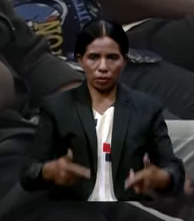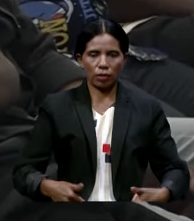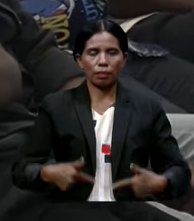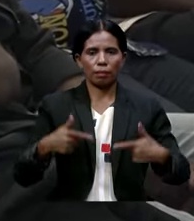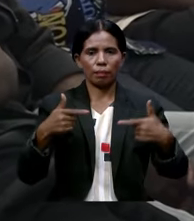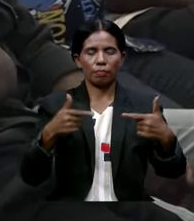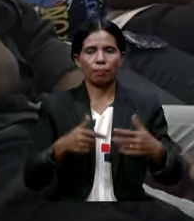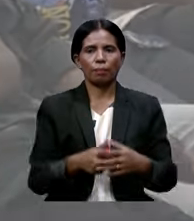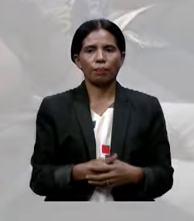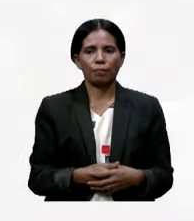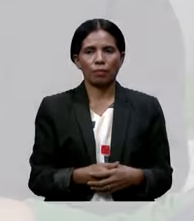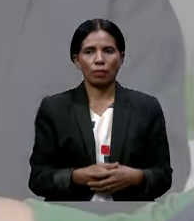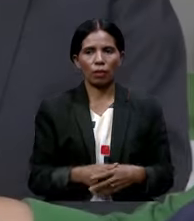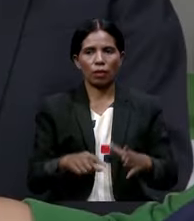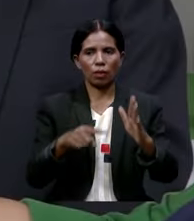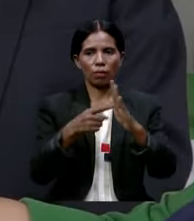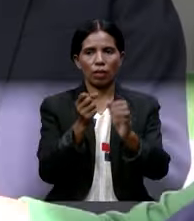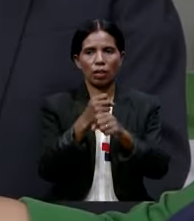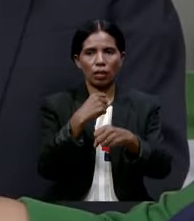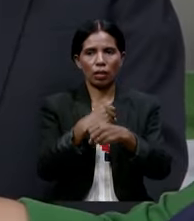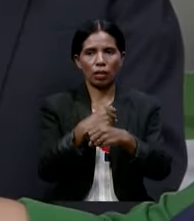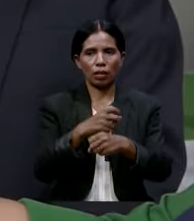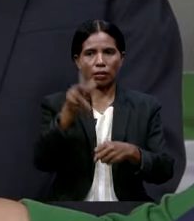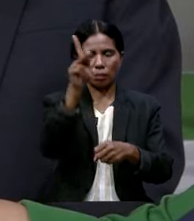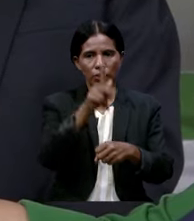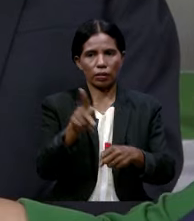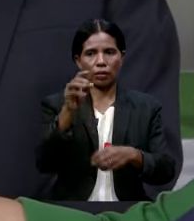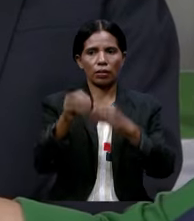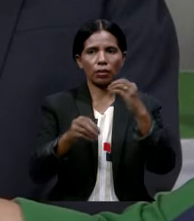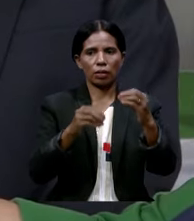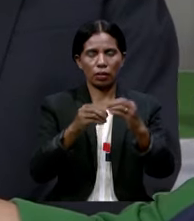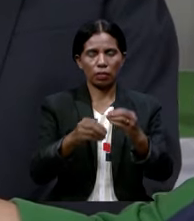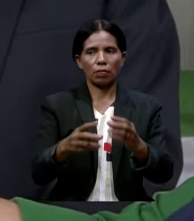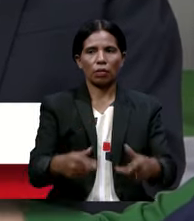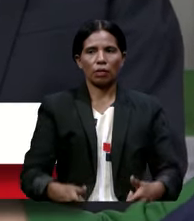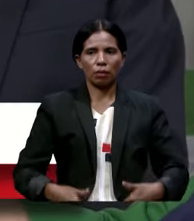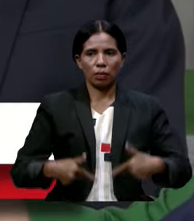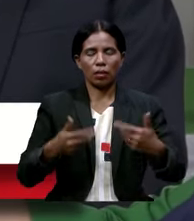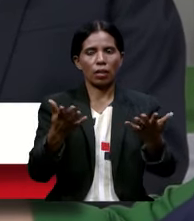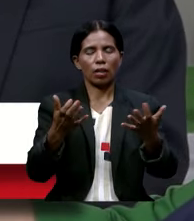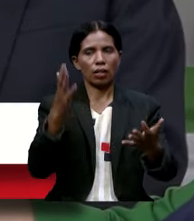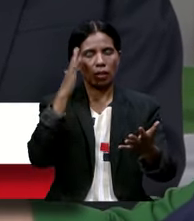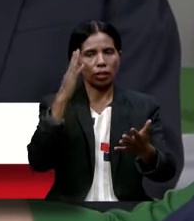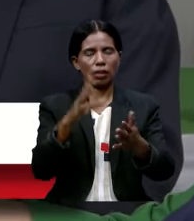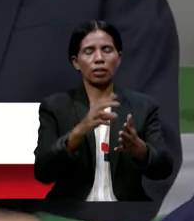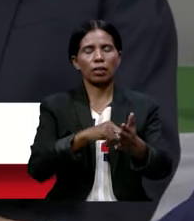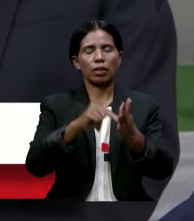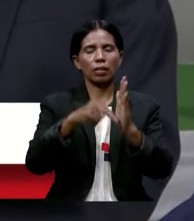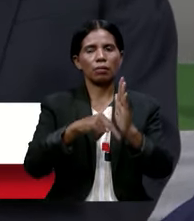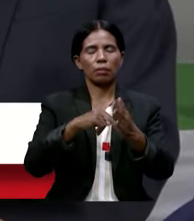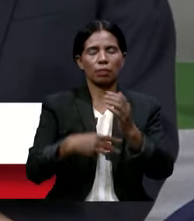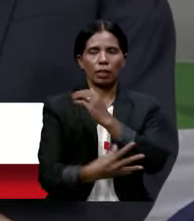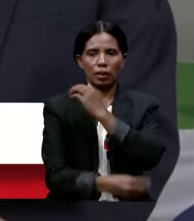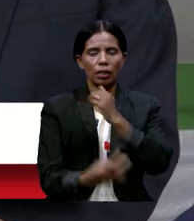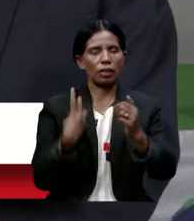Takta atu komesa halau itania pesquisa kona bapa drang moris niang, lili wakar katene nivel kia kita niang ne, depois